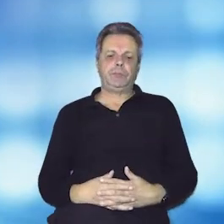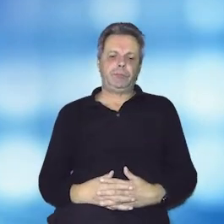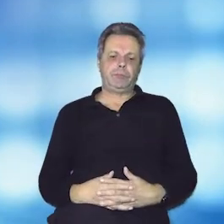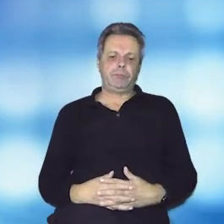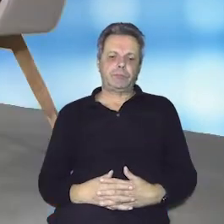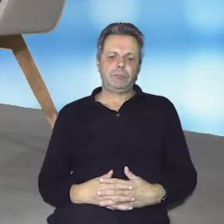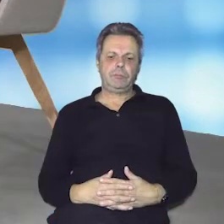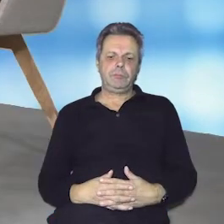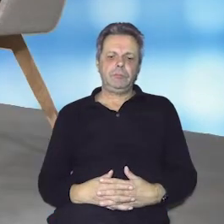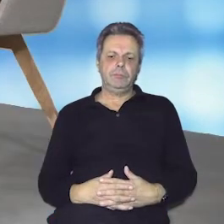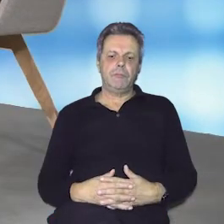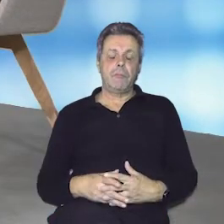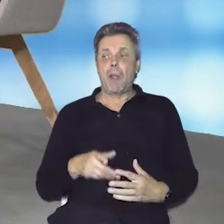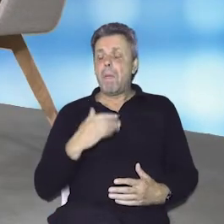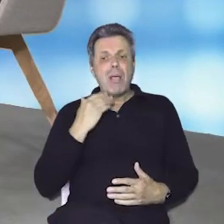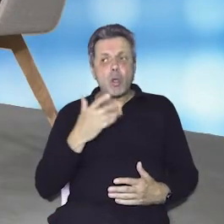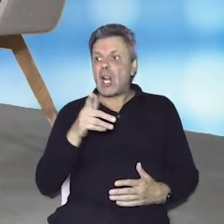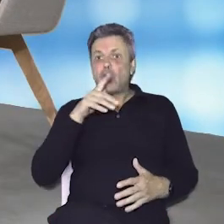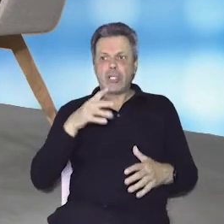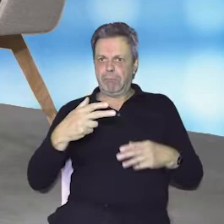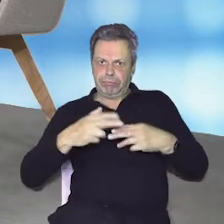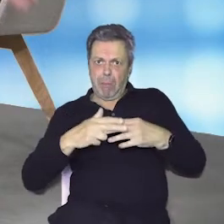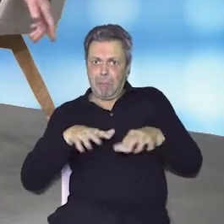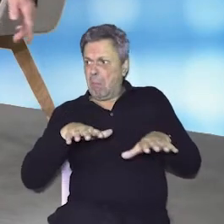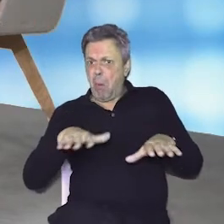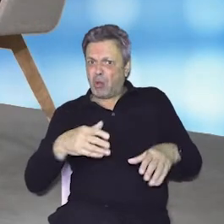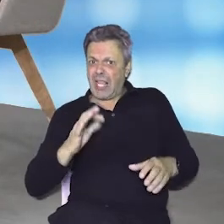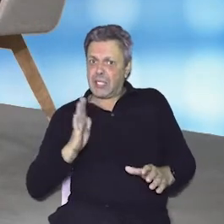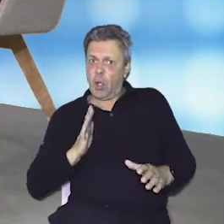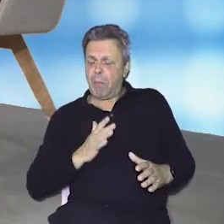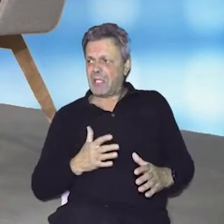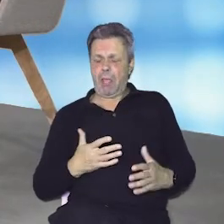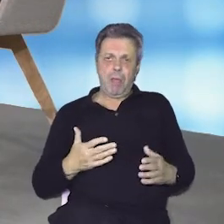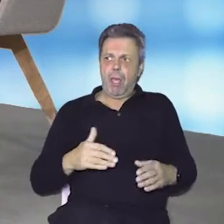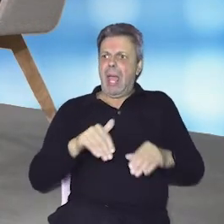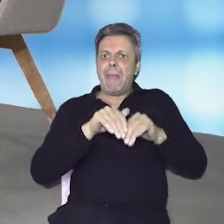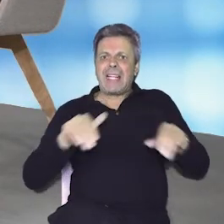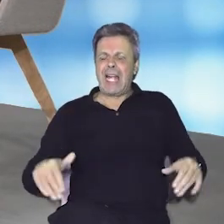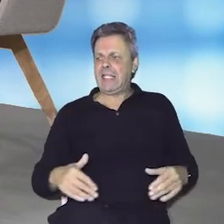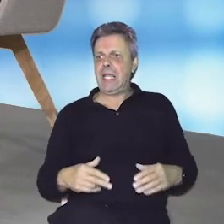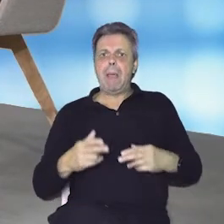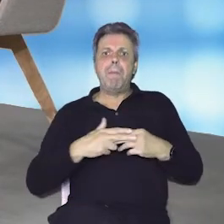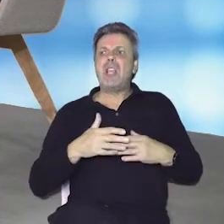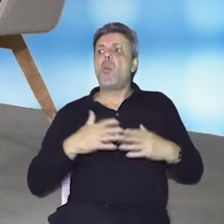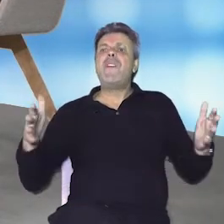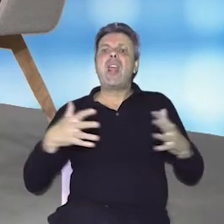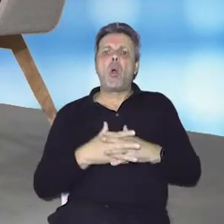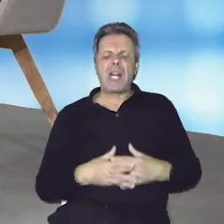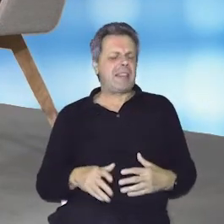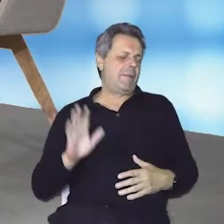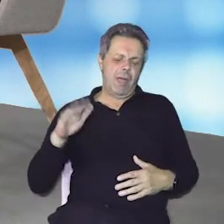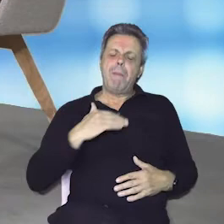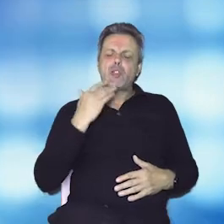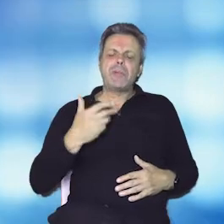ste na trusnom području, na granici dvije države, krvelikog grada. Pa da, bez obzira na sve, mi